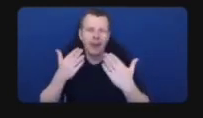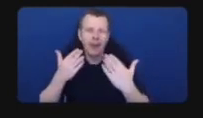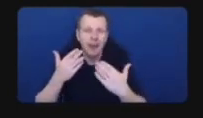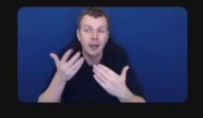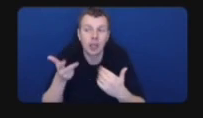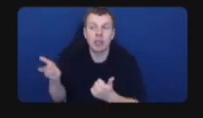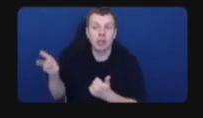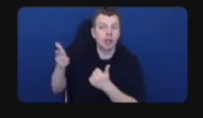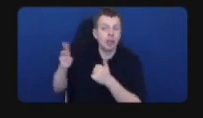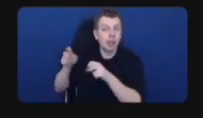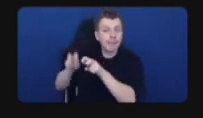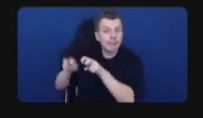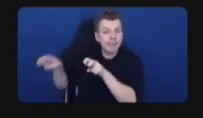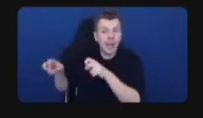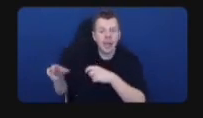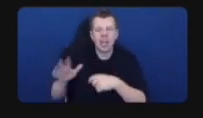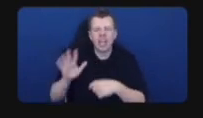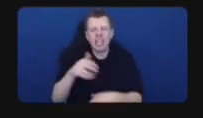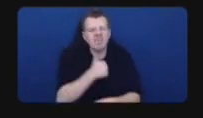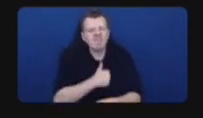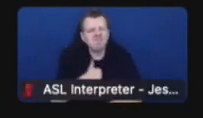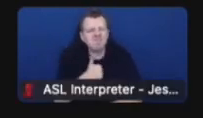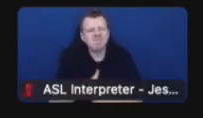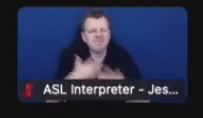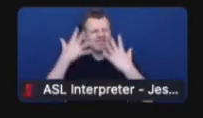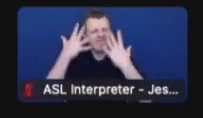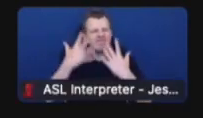大家发言的人。